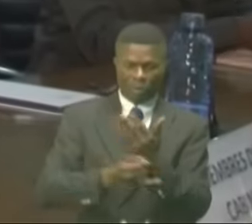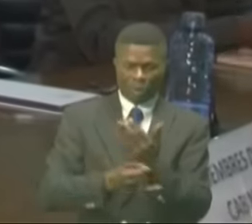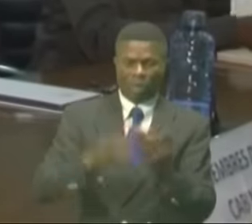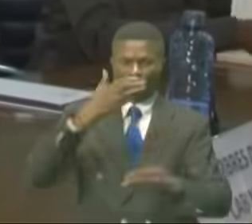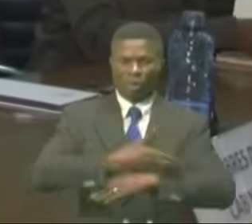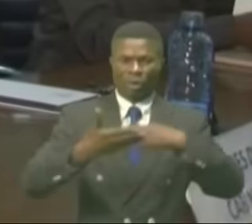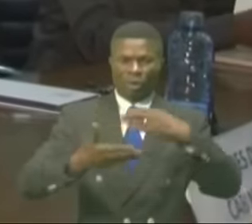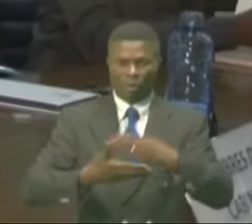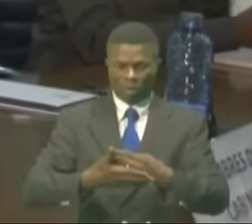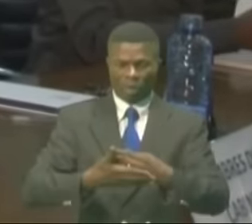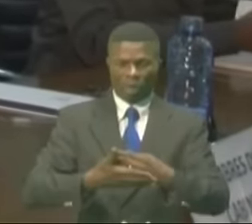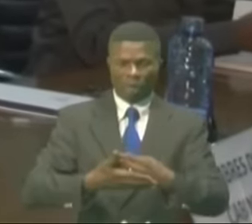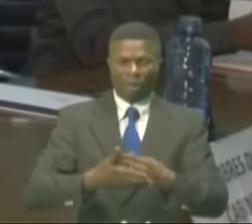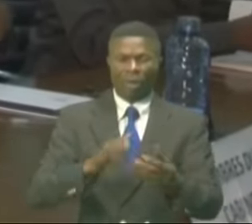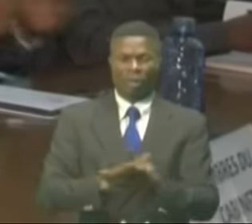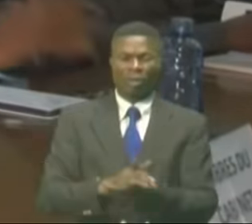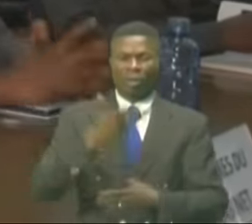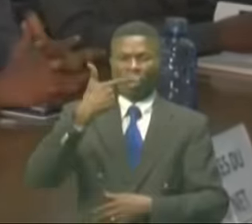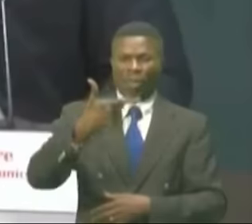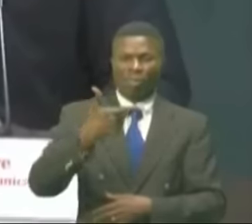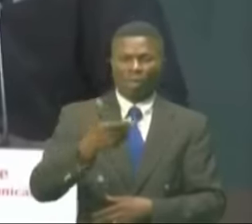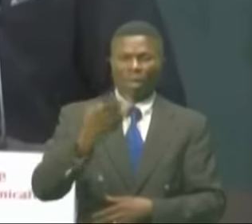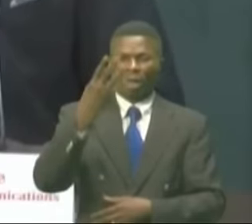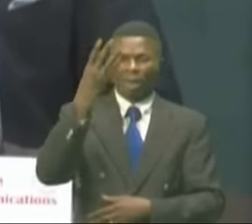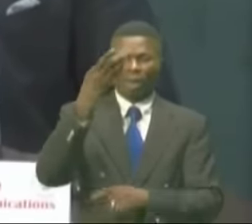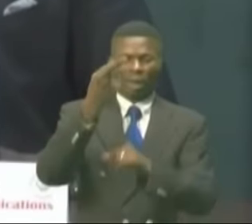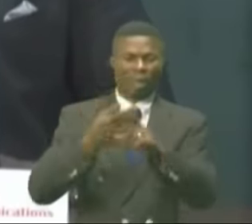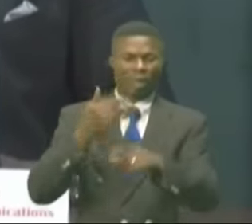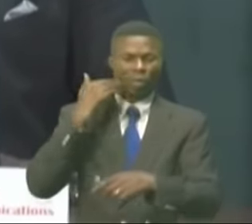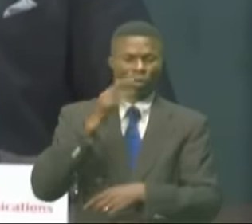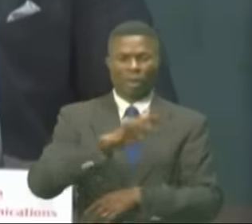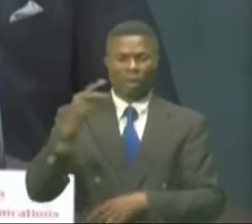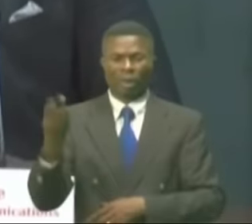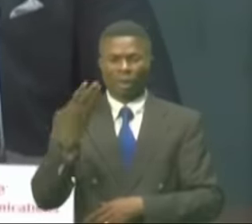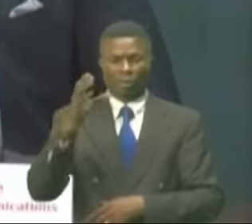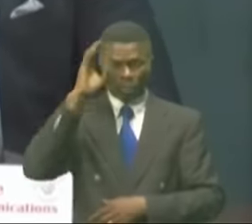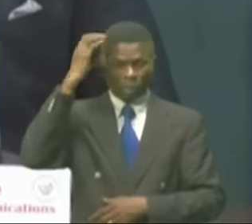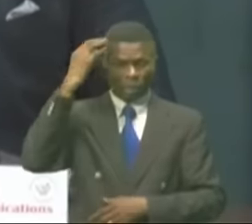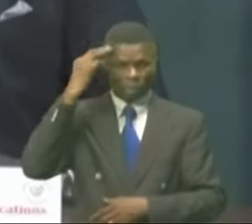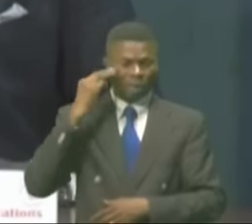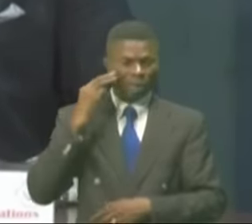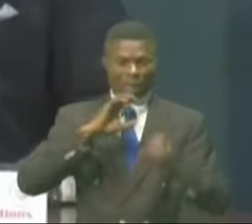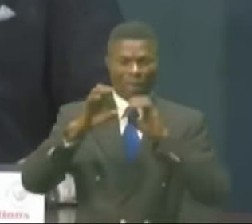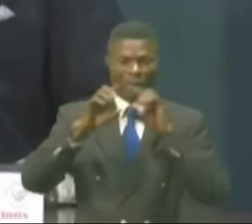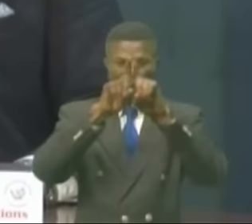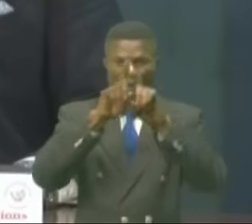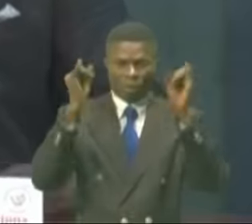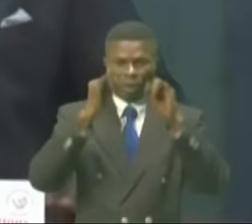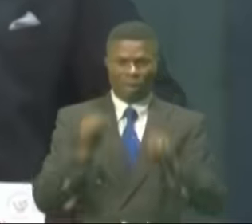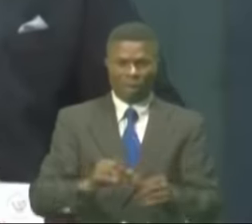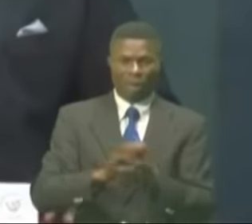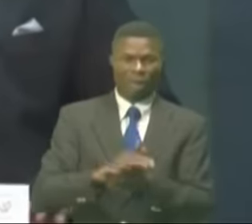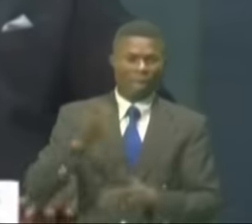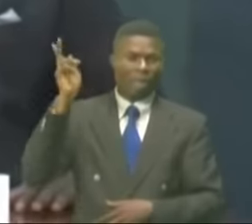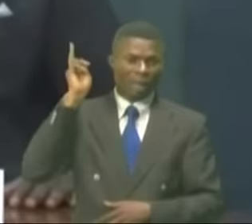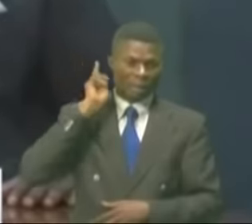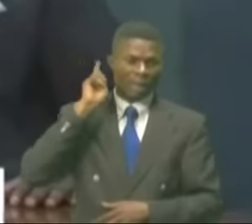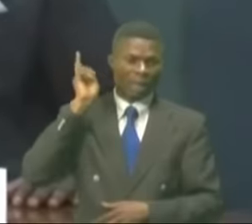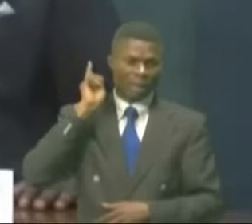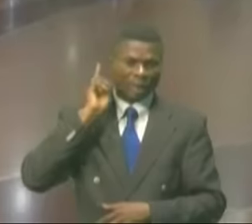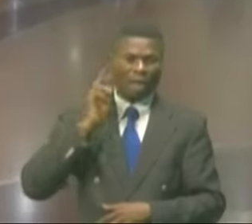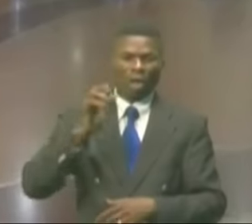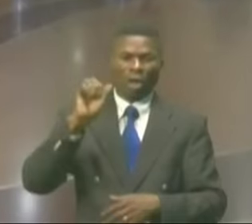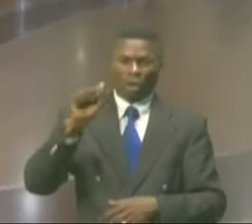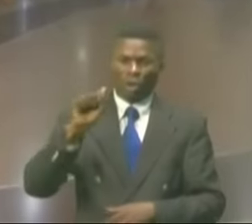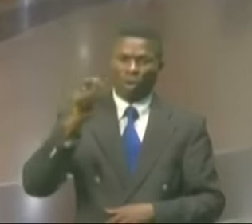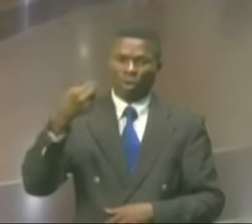d'infrastructure du NEPAD. C'est mardi 4 juin 2024, le ministre des Télécommunications et du Numérique, Augustin Kibasa Maliba, a eu une